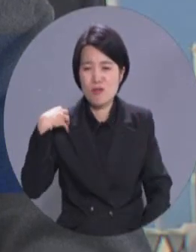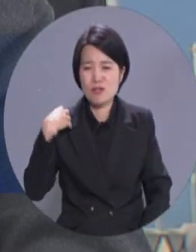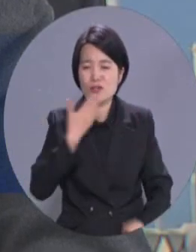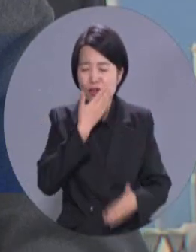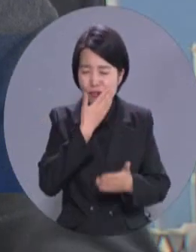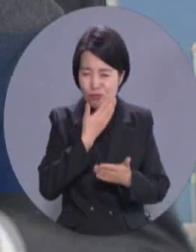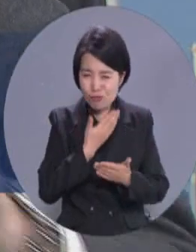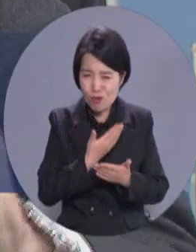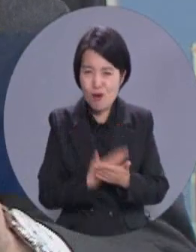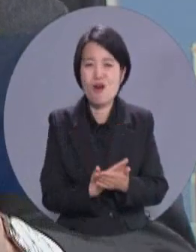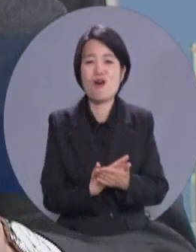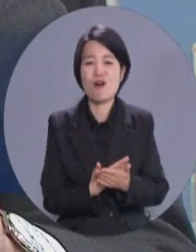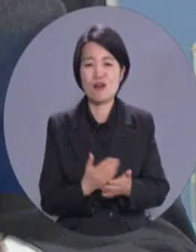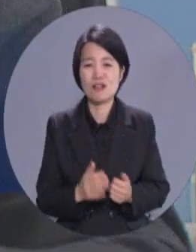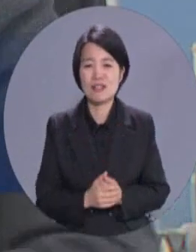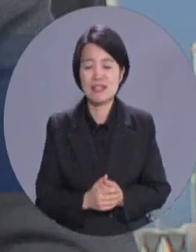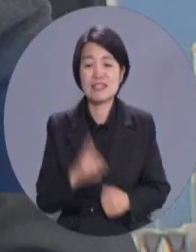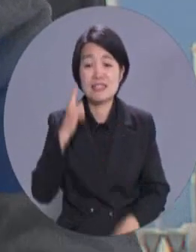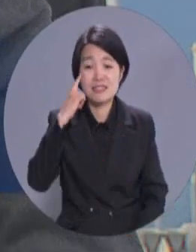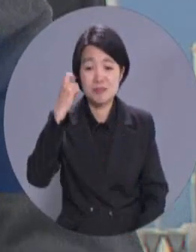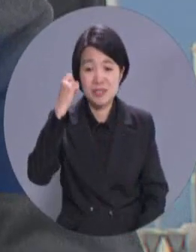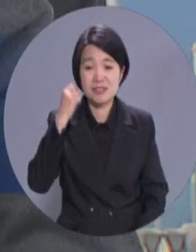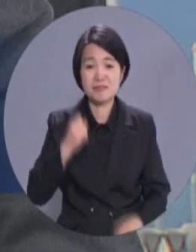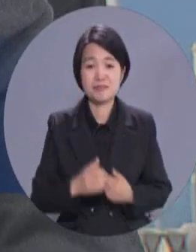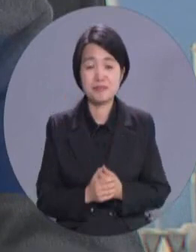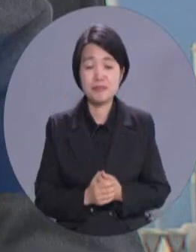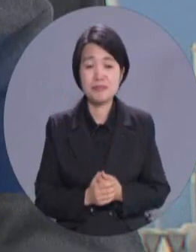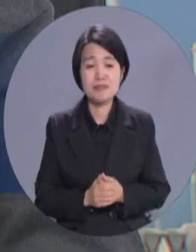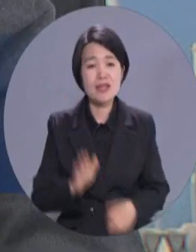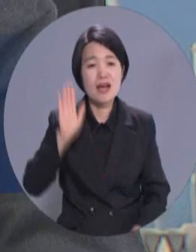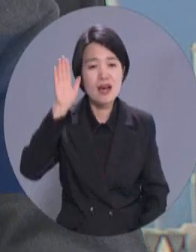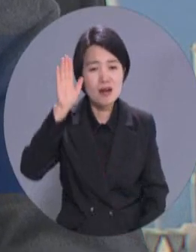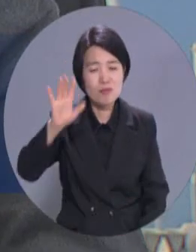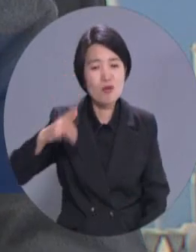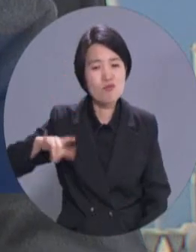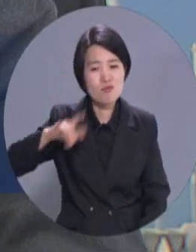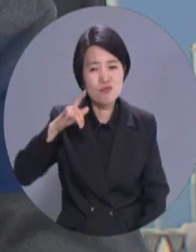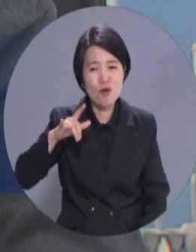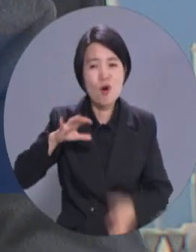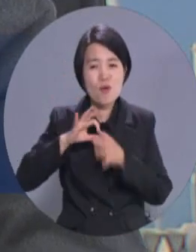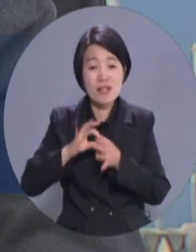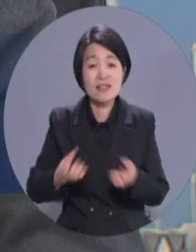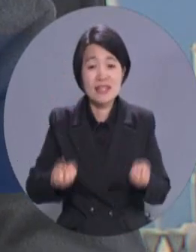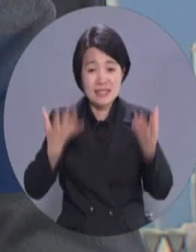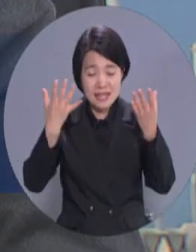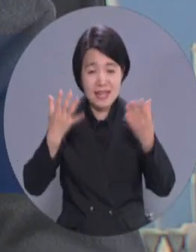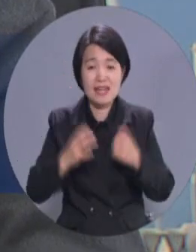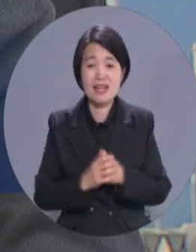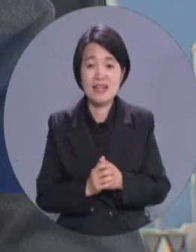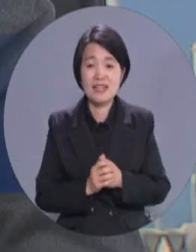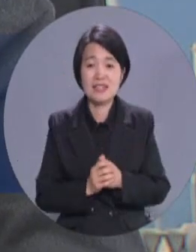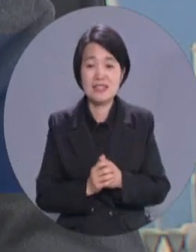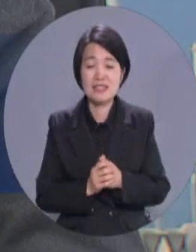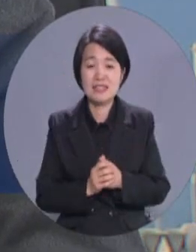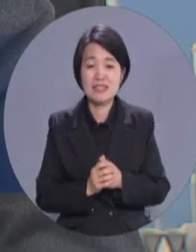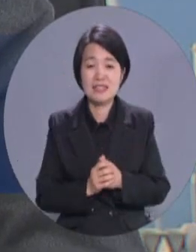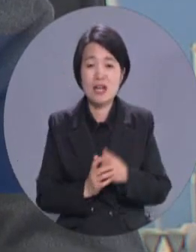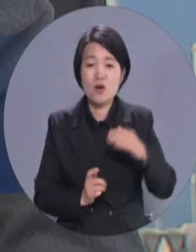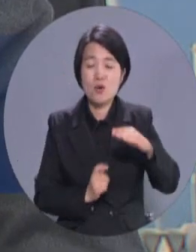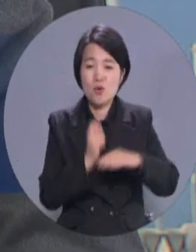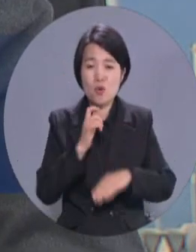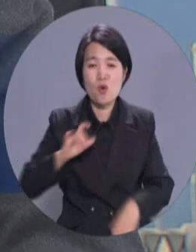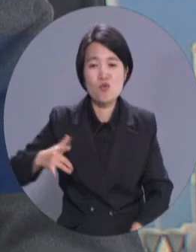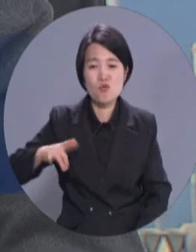컨텐츠 역할을 톡톡이 했다 저는 그렇게 생각을 합니다 그래서 앞으로도 이제이 드론